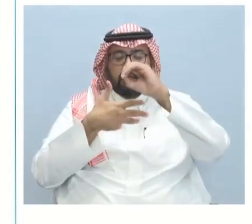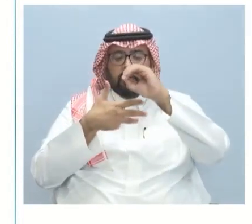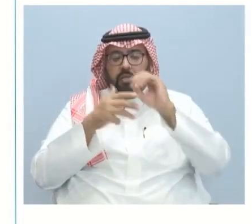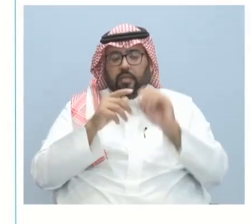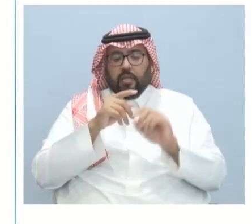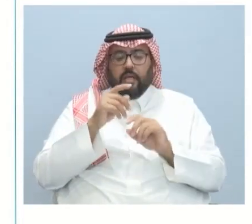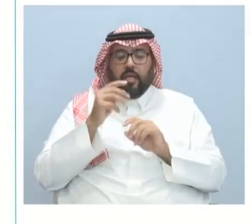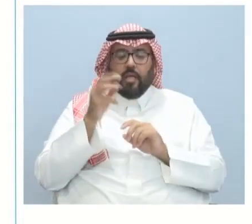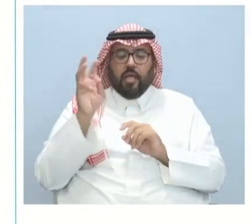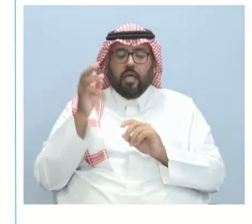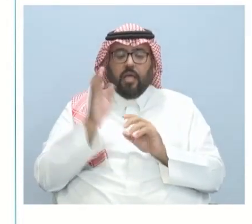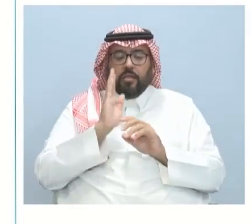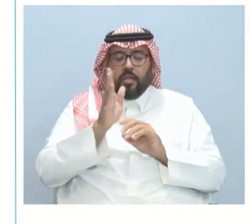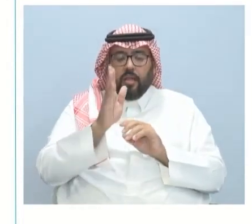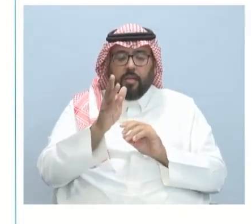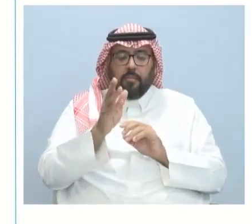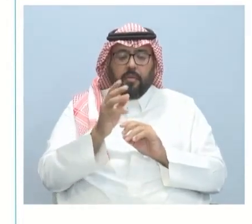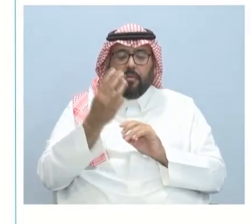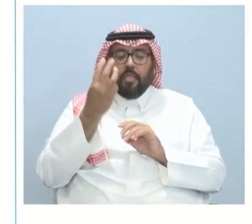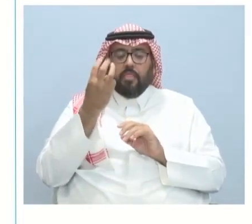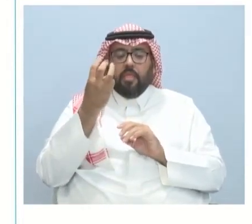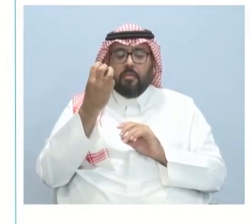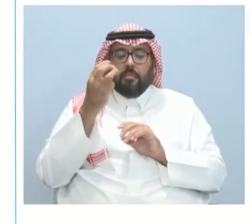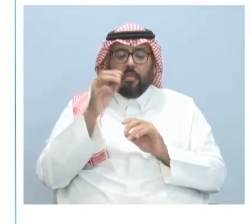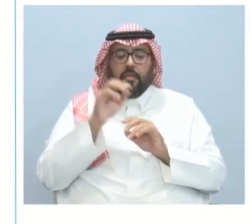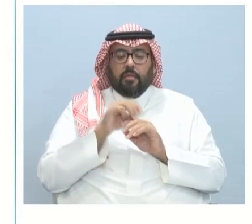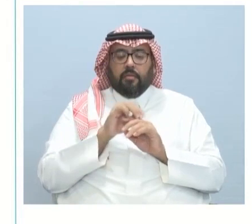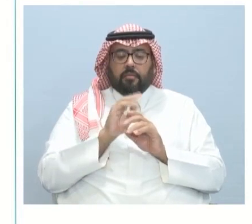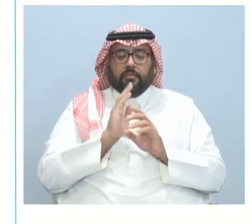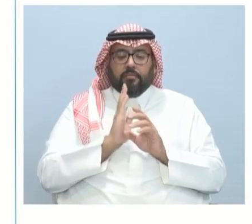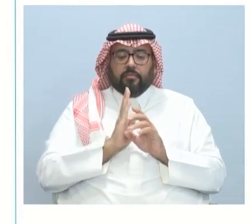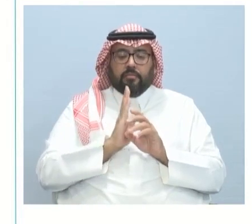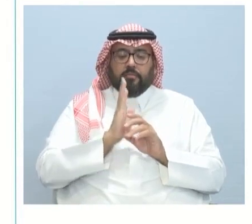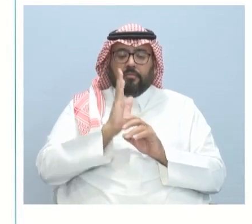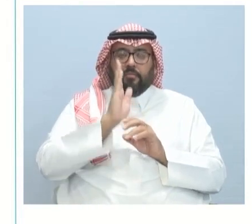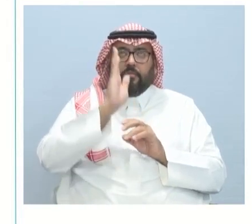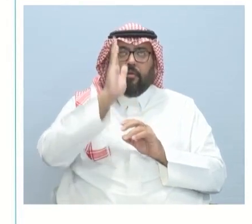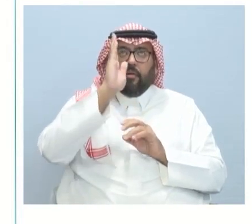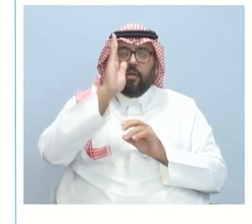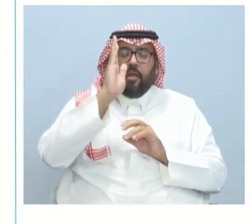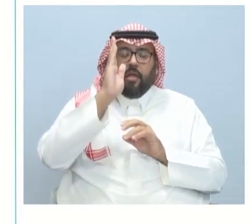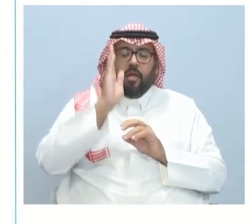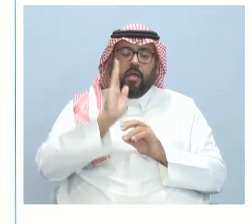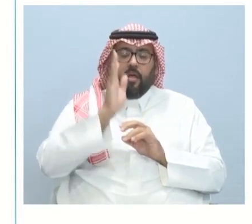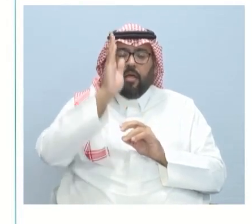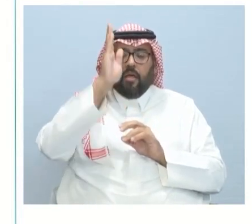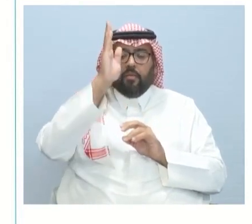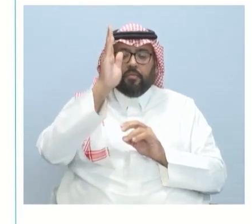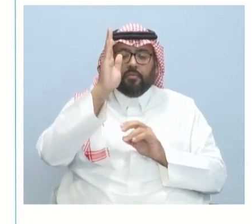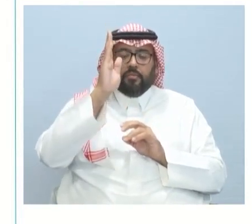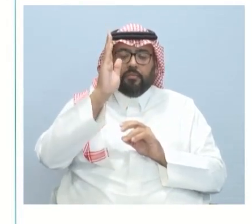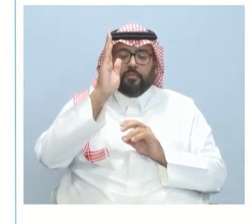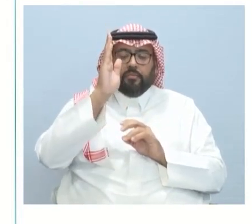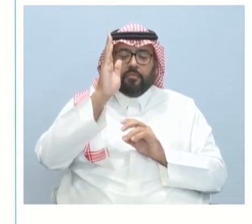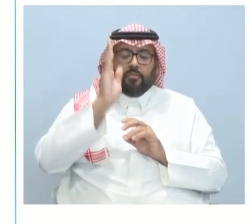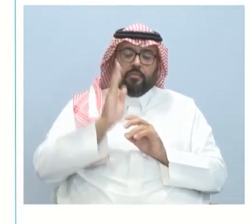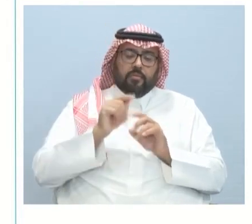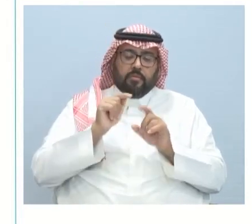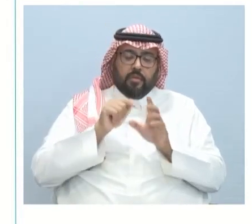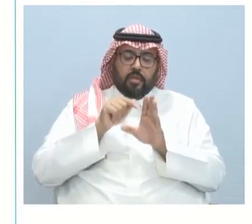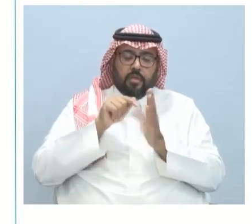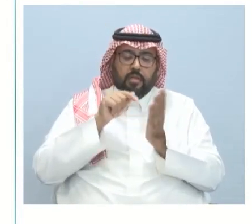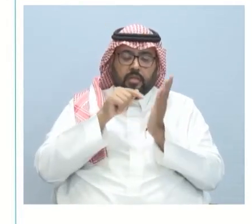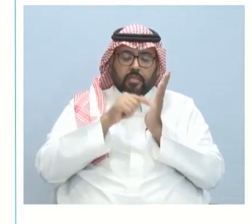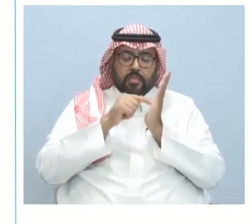300 ملم نلاحظ بناء على المثال كانت موقع كان